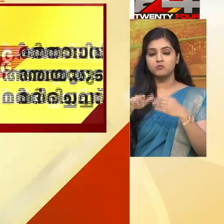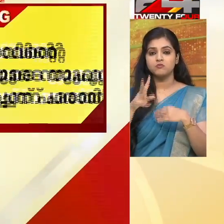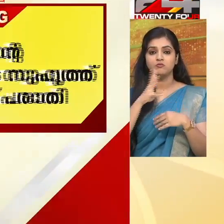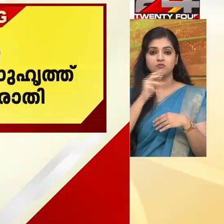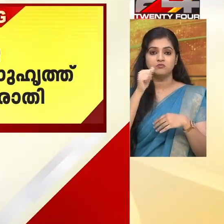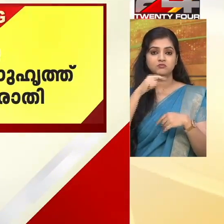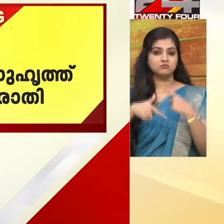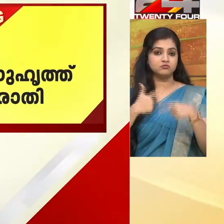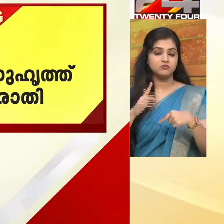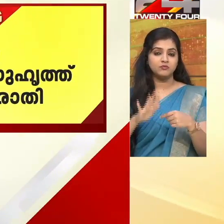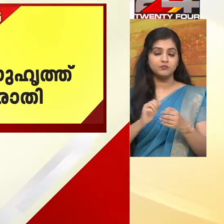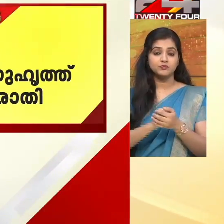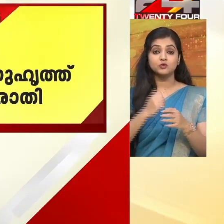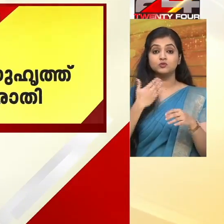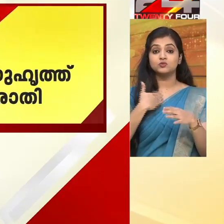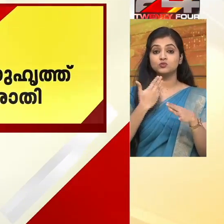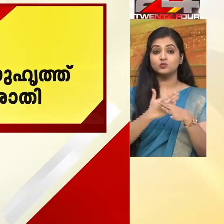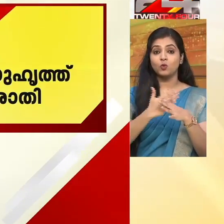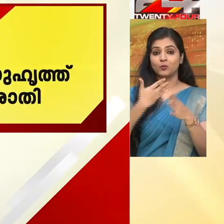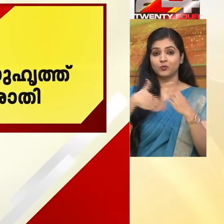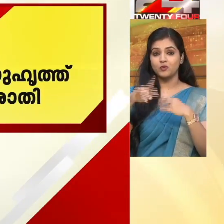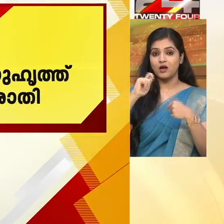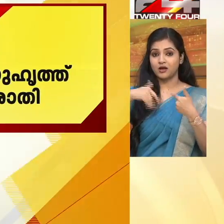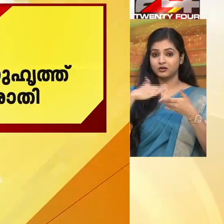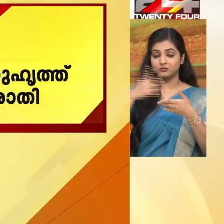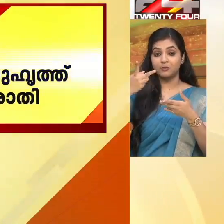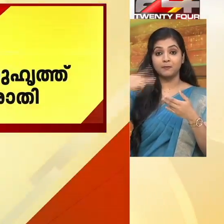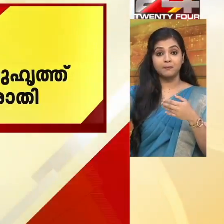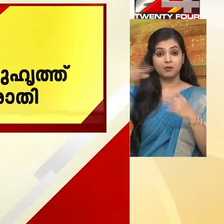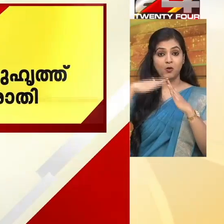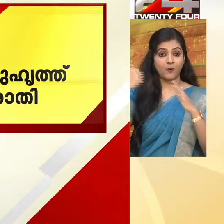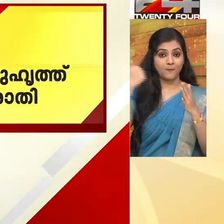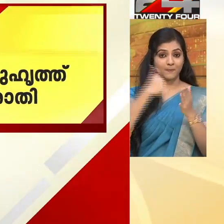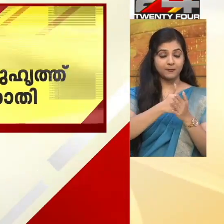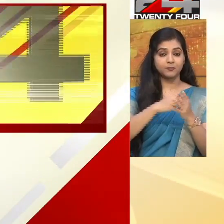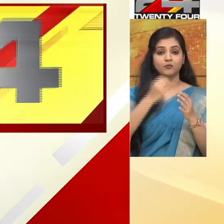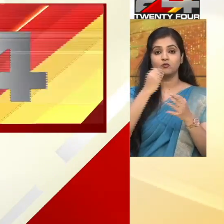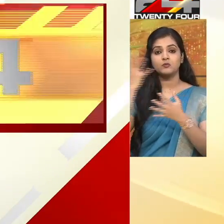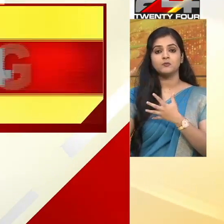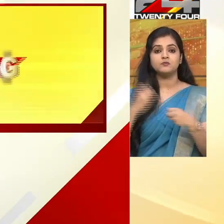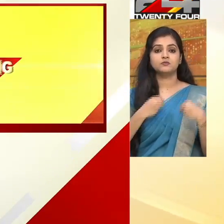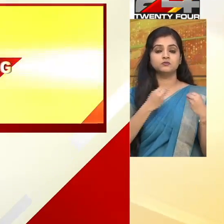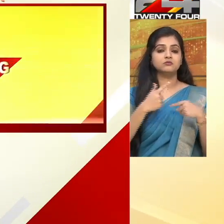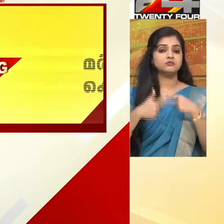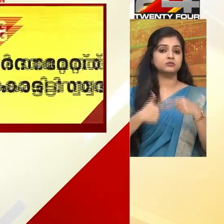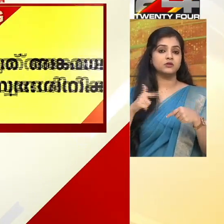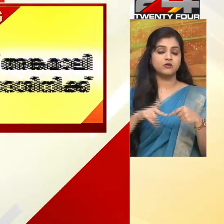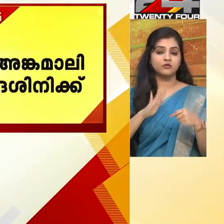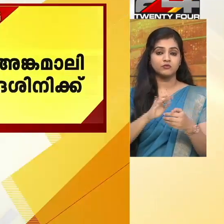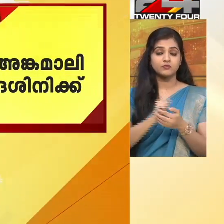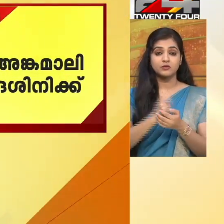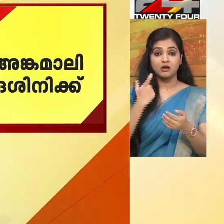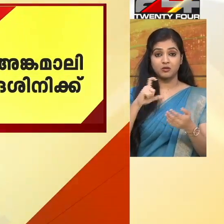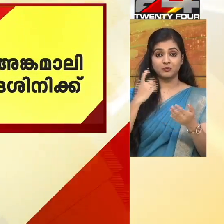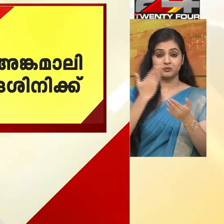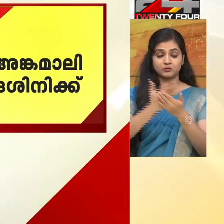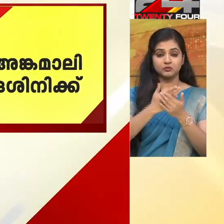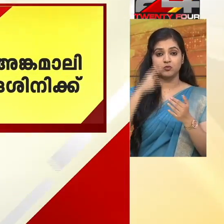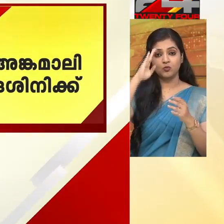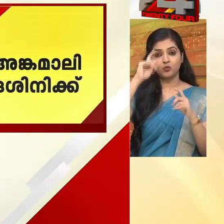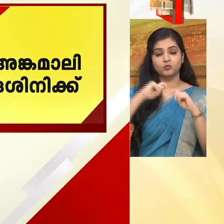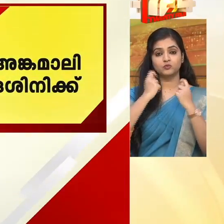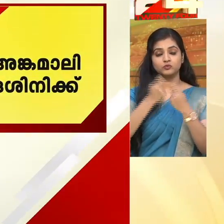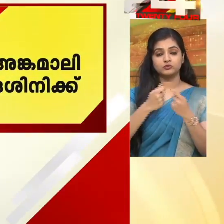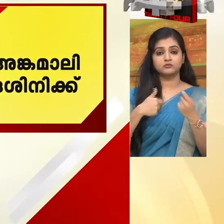പറയുന്നത്. തുടർന്ന് ജോലിക്ക് പോയ ഭർത്താവ് തിരിച്ച് വൈകിട്ട് വീട്ടിലെത്തിയാണ് അവർക്ക് ഭക്ഷണം വാങ്ങി നൽകിയിരുന്നത്. ഇതൊക്കെ തന്നെ പരാതിയുമായി മുൻനിർത്തിക്കൊണ്ട് അവർ പോലീസിനെയൊക്കെ